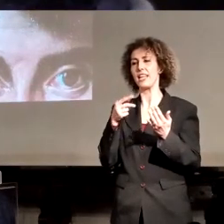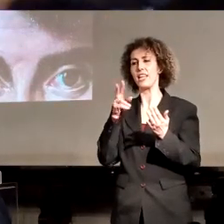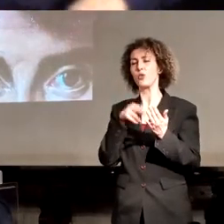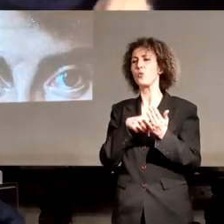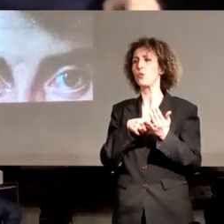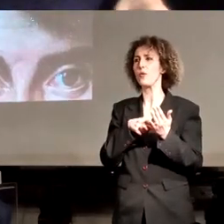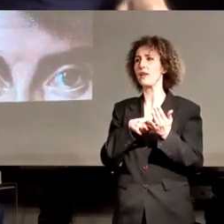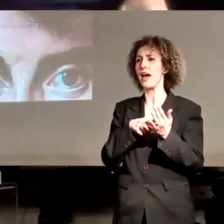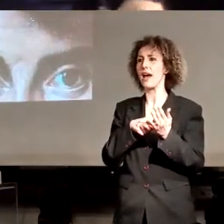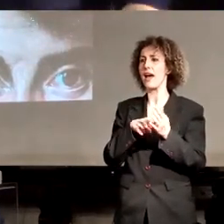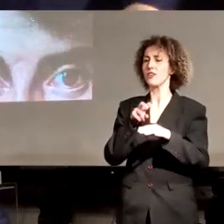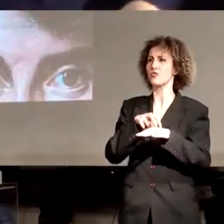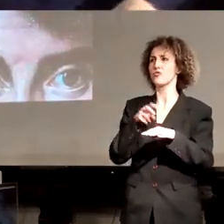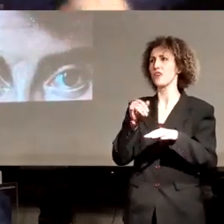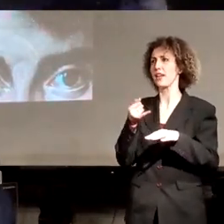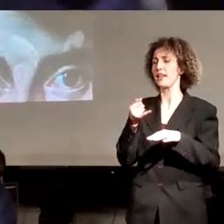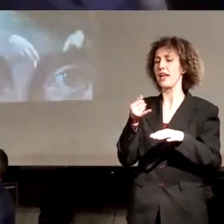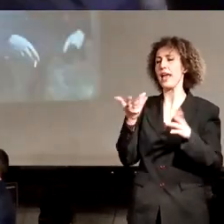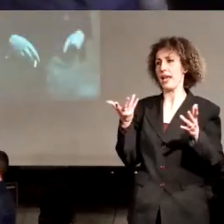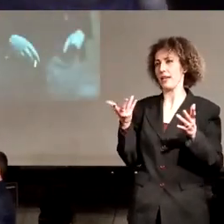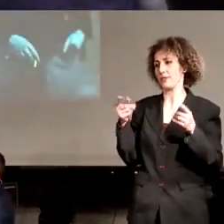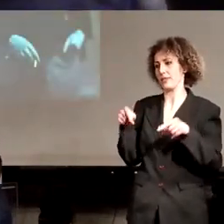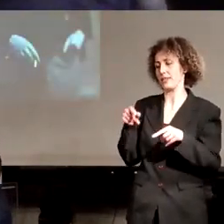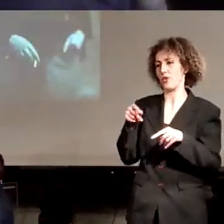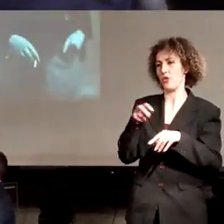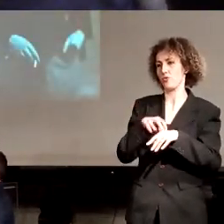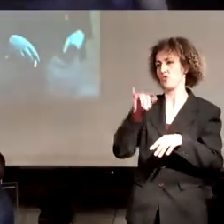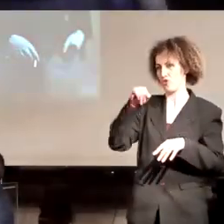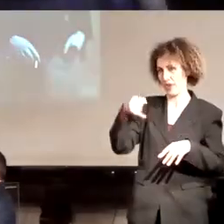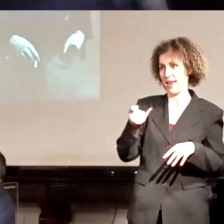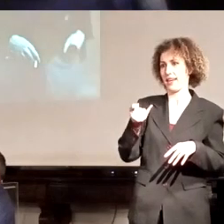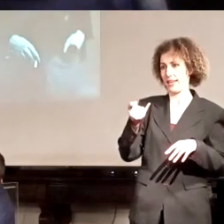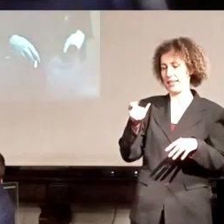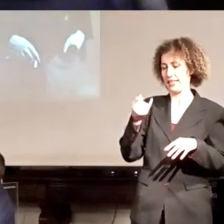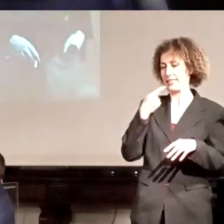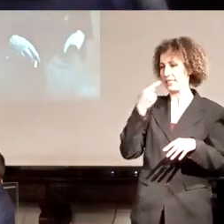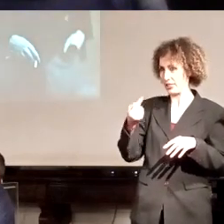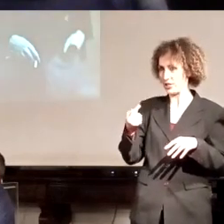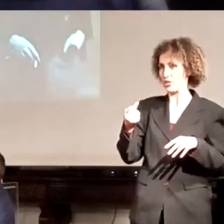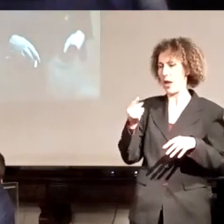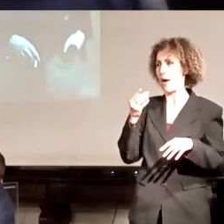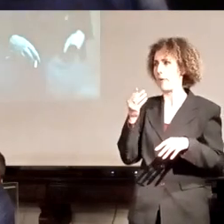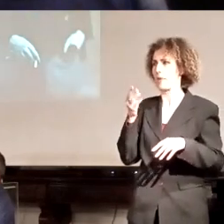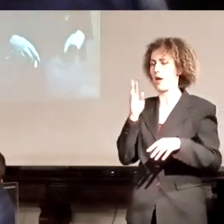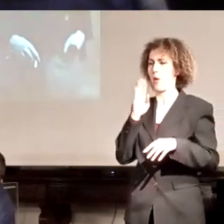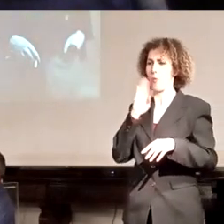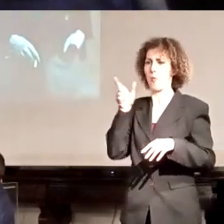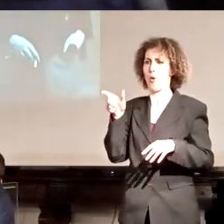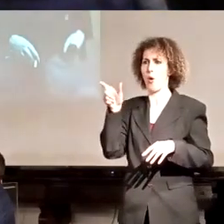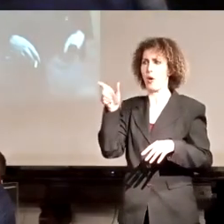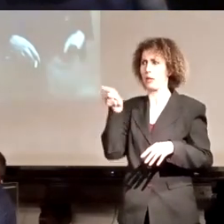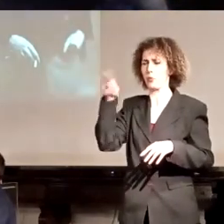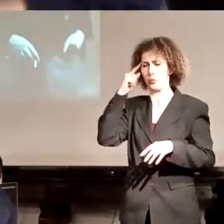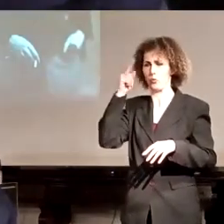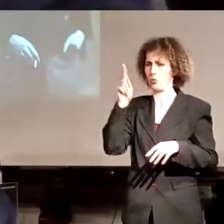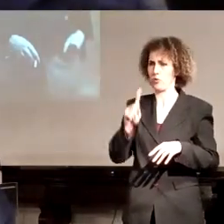jack in questo è jack hill che dice a una persona che non sa nulla di